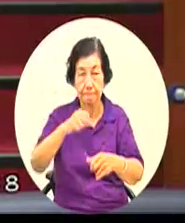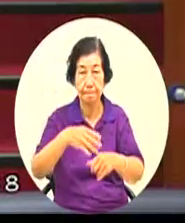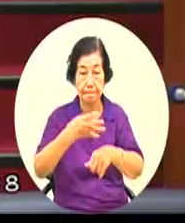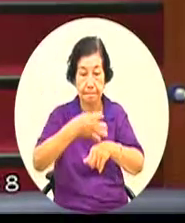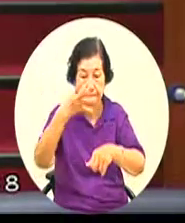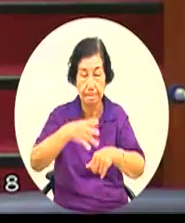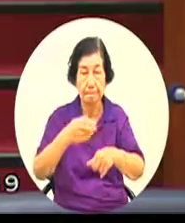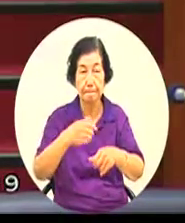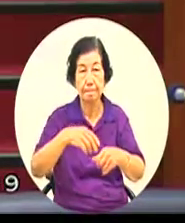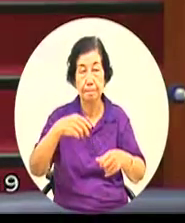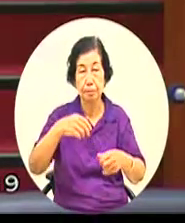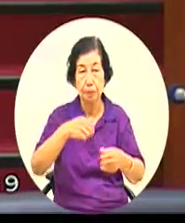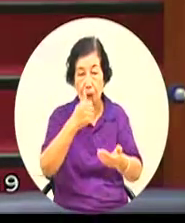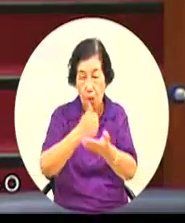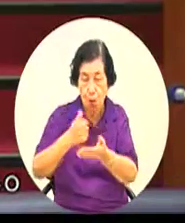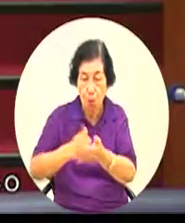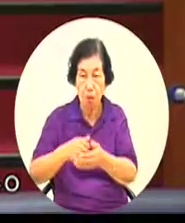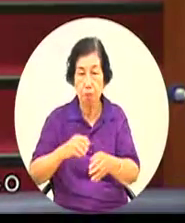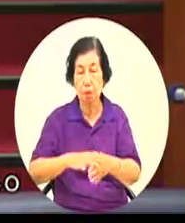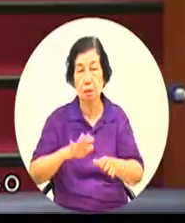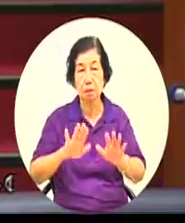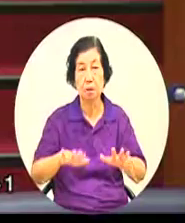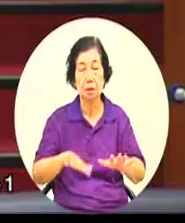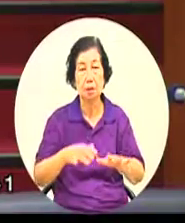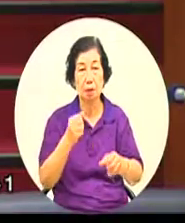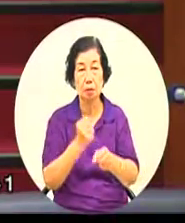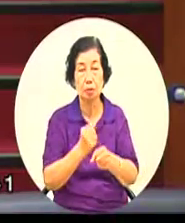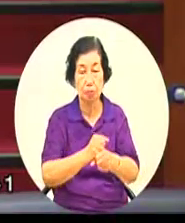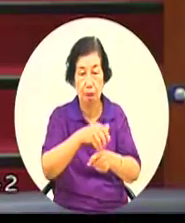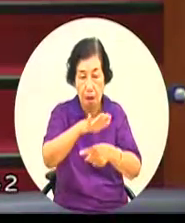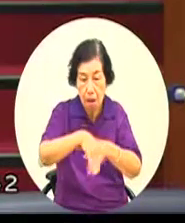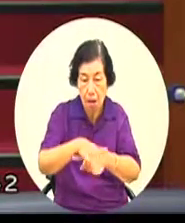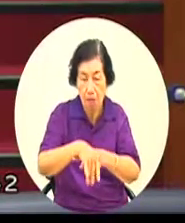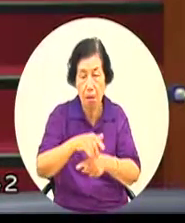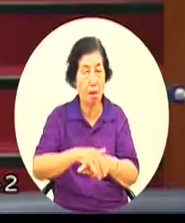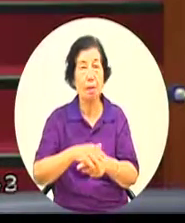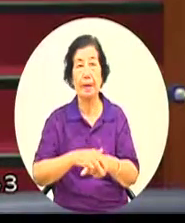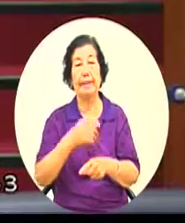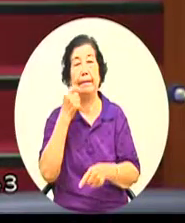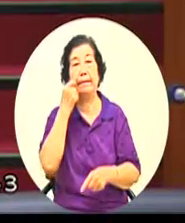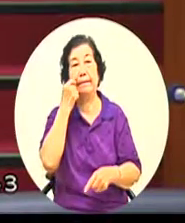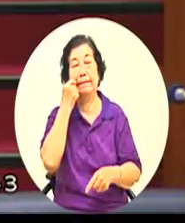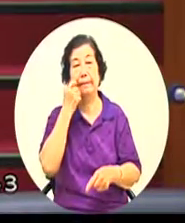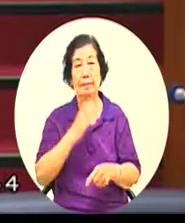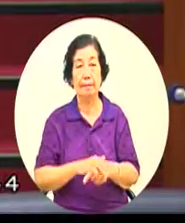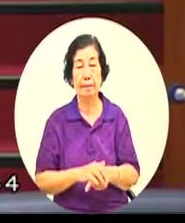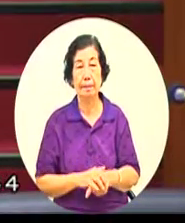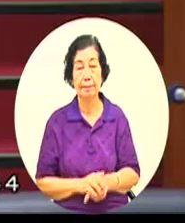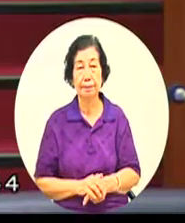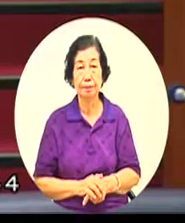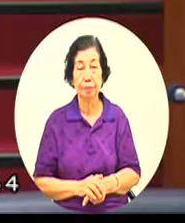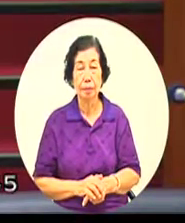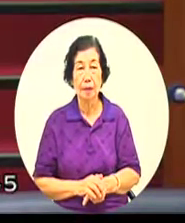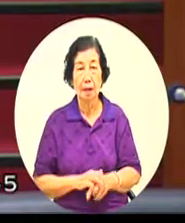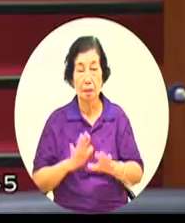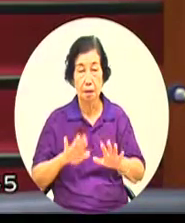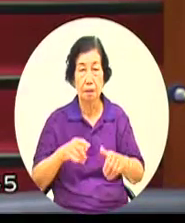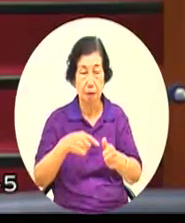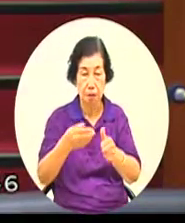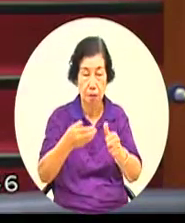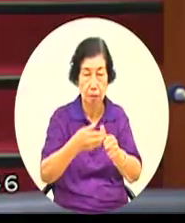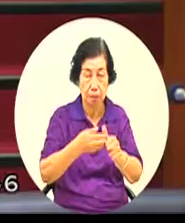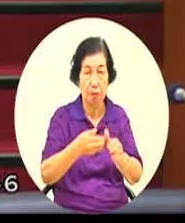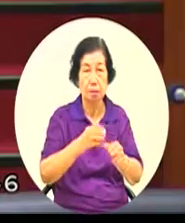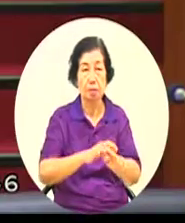很辛苦的工作了哈。那我这边可能请我们教育局评估看看这个学生接送的这个